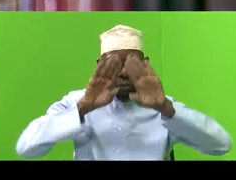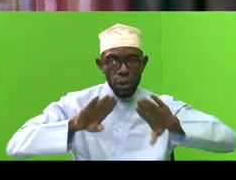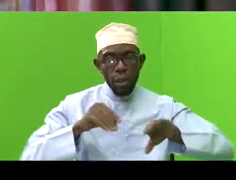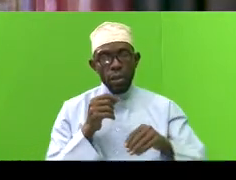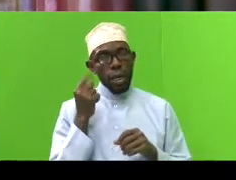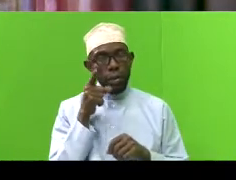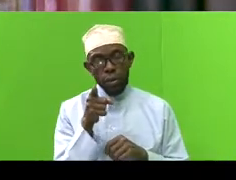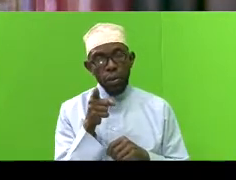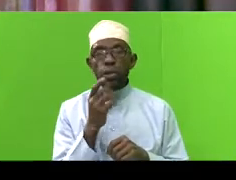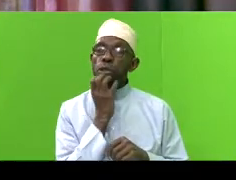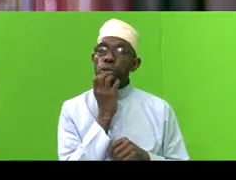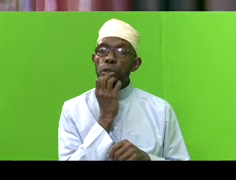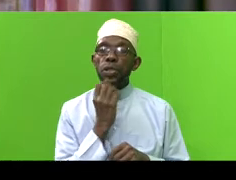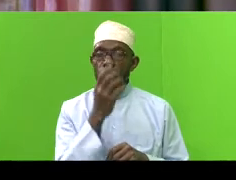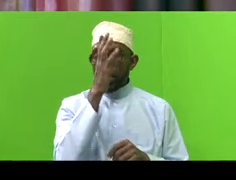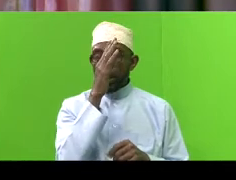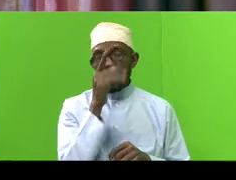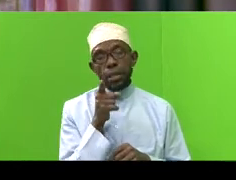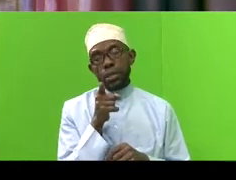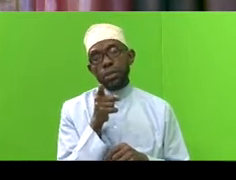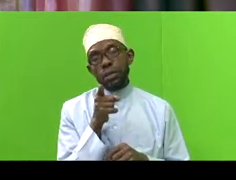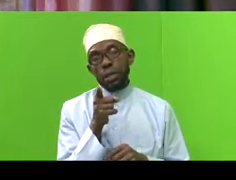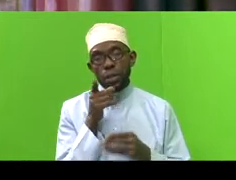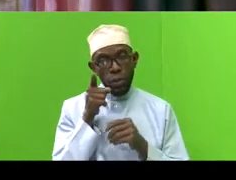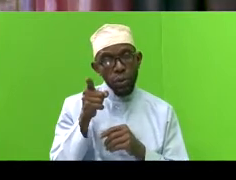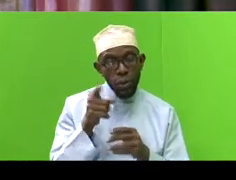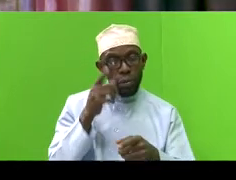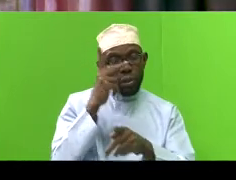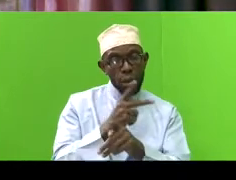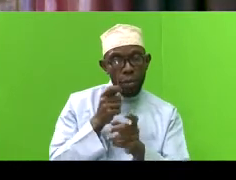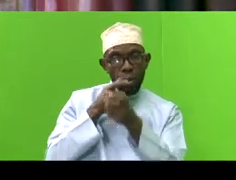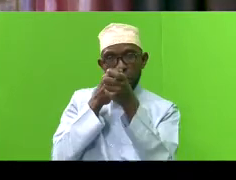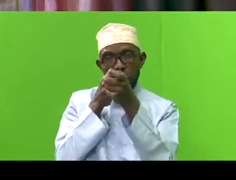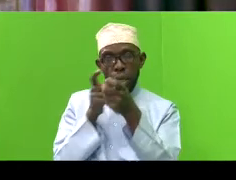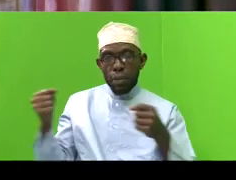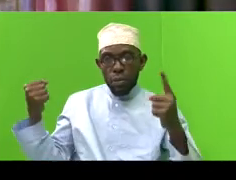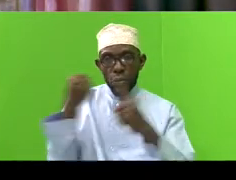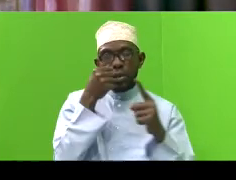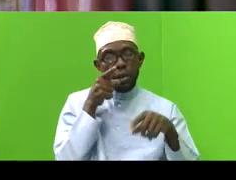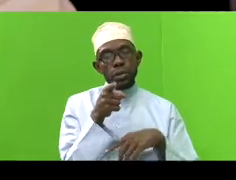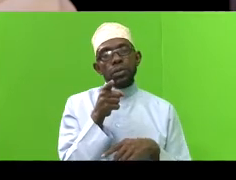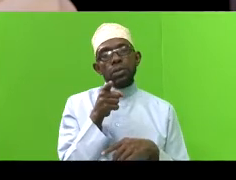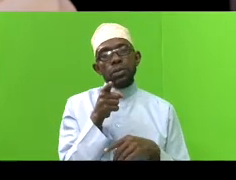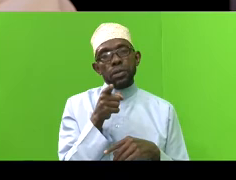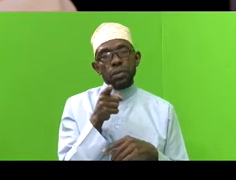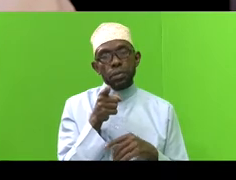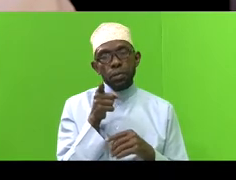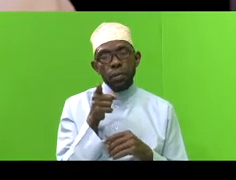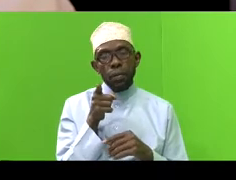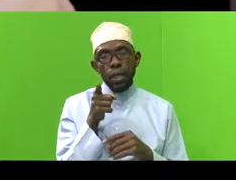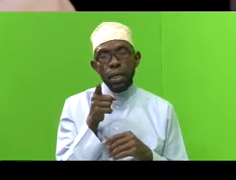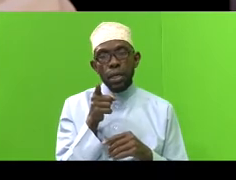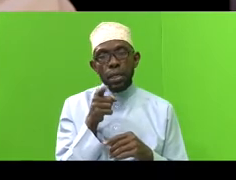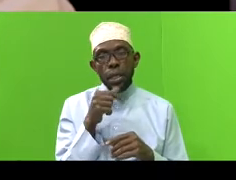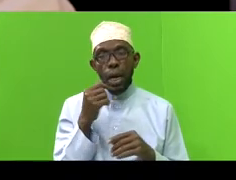mnasikizana na wale watu? Wale watu wamewadanganya. Sasa nyinyi mkiweka silaha chini wao watakuja kuwavamia nyinyi. Naona. Na